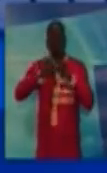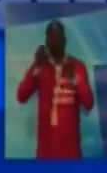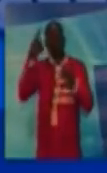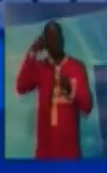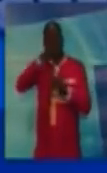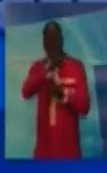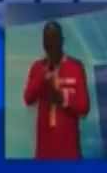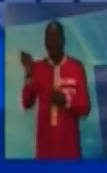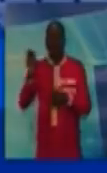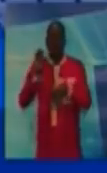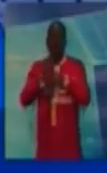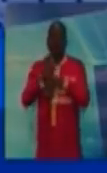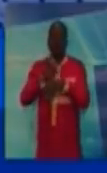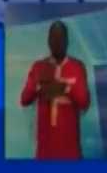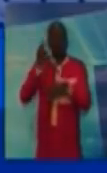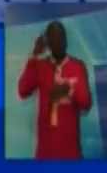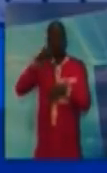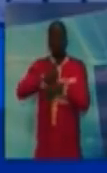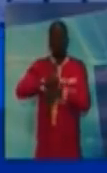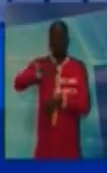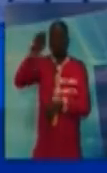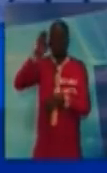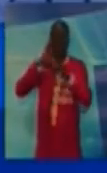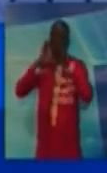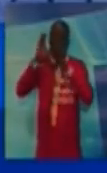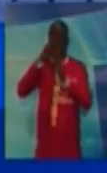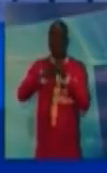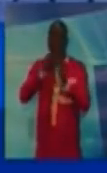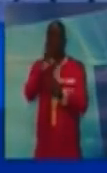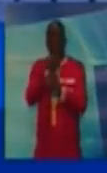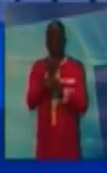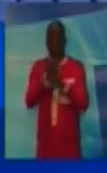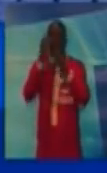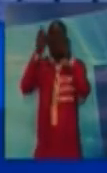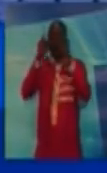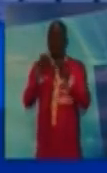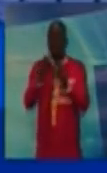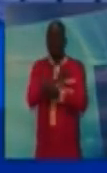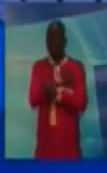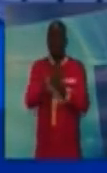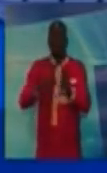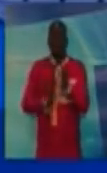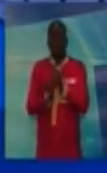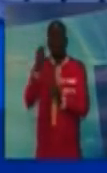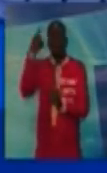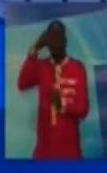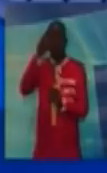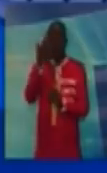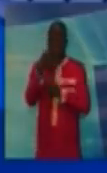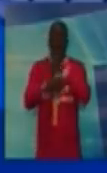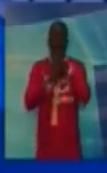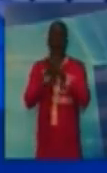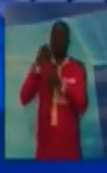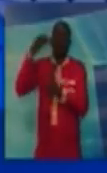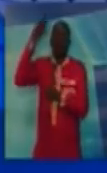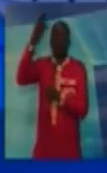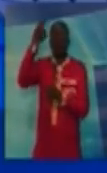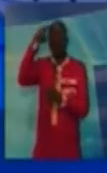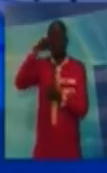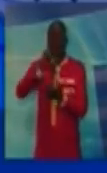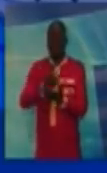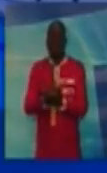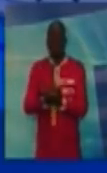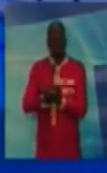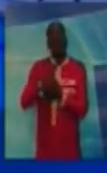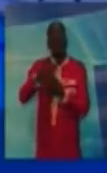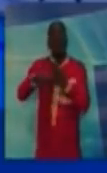le Conseil supérieur de la communication travaille à être une institution plus forte pour les 5 années à venir. Pour ce faire, il